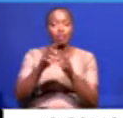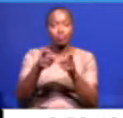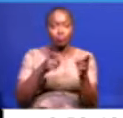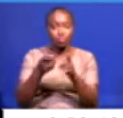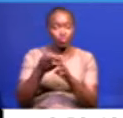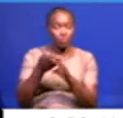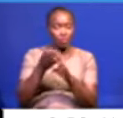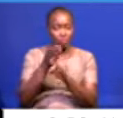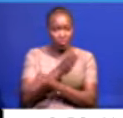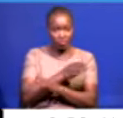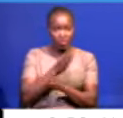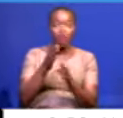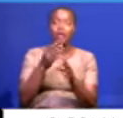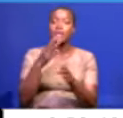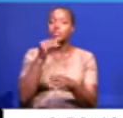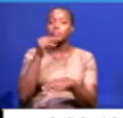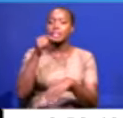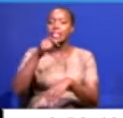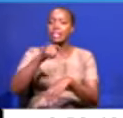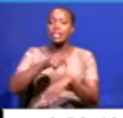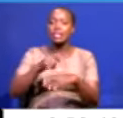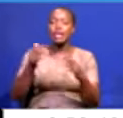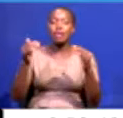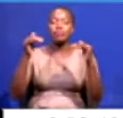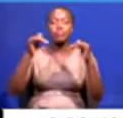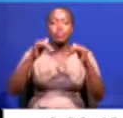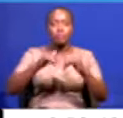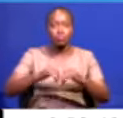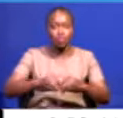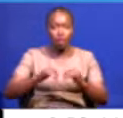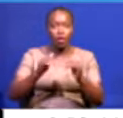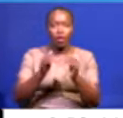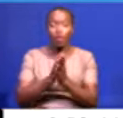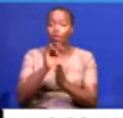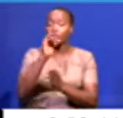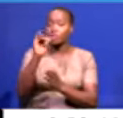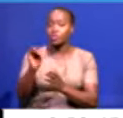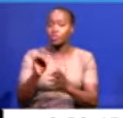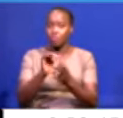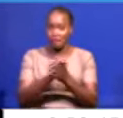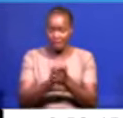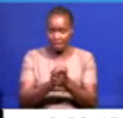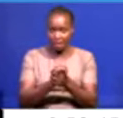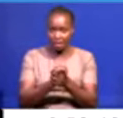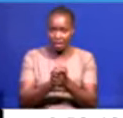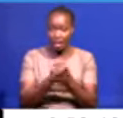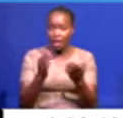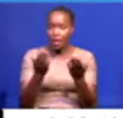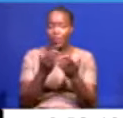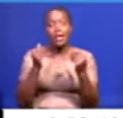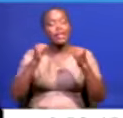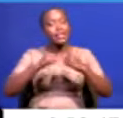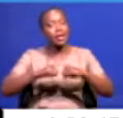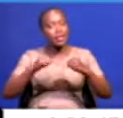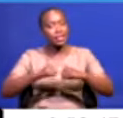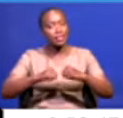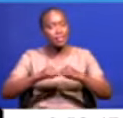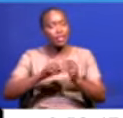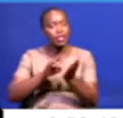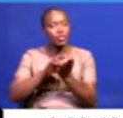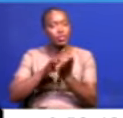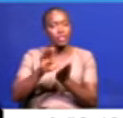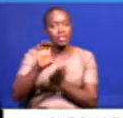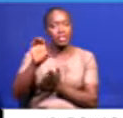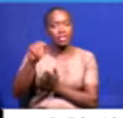awali. Uhuru alikuwa akiongea wakati wa kongamano la kitaifa la wajumbe wa chama hicho ambapo walikubaliana kumtimua mbunge wa